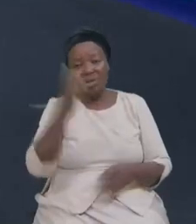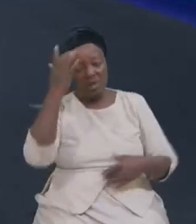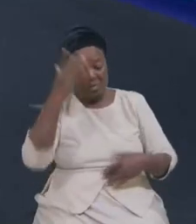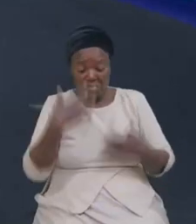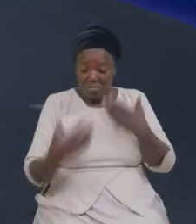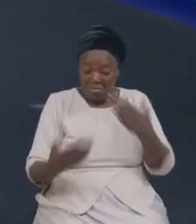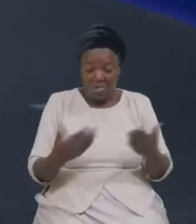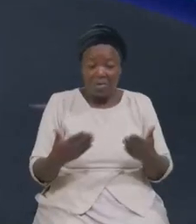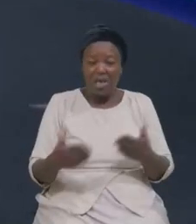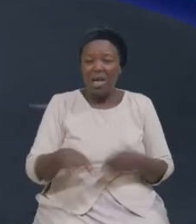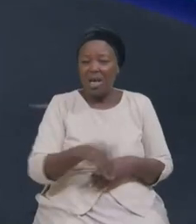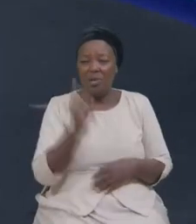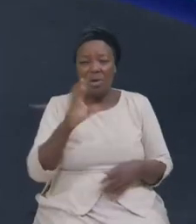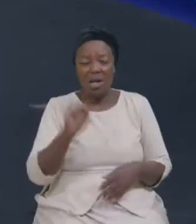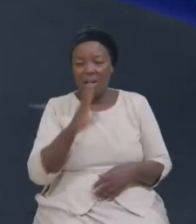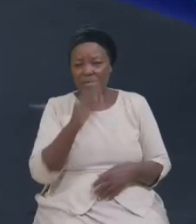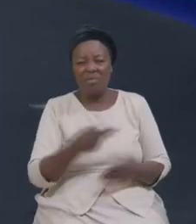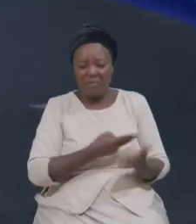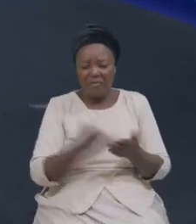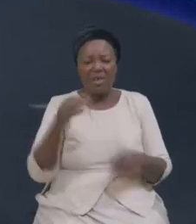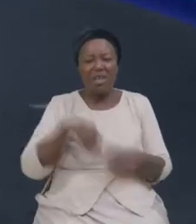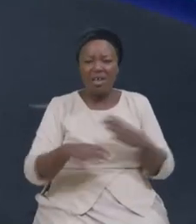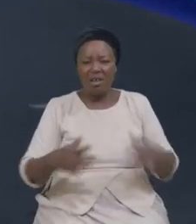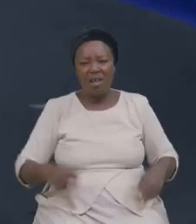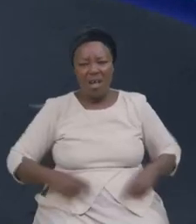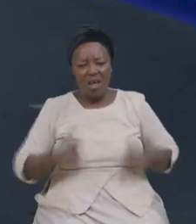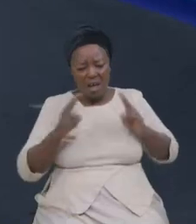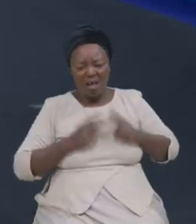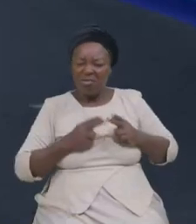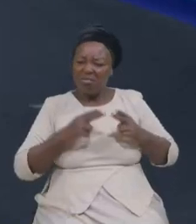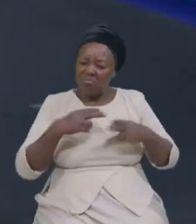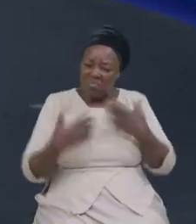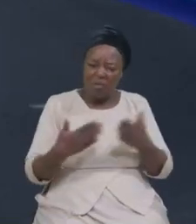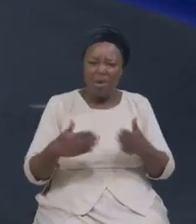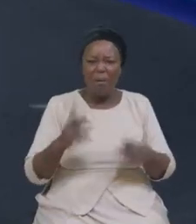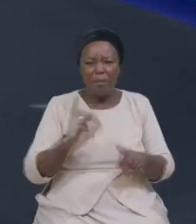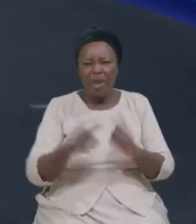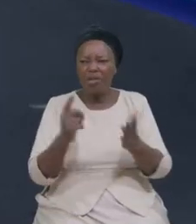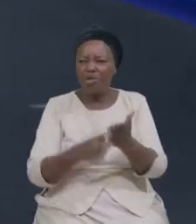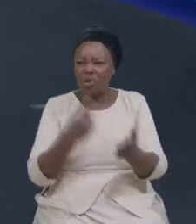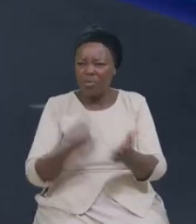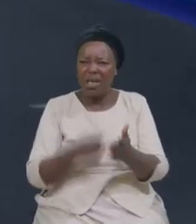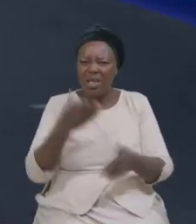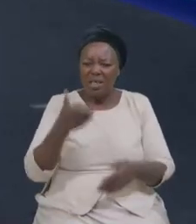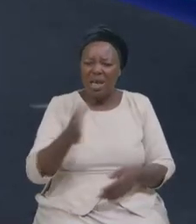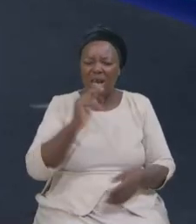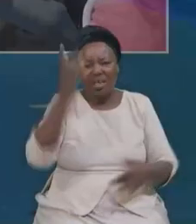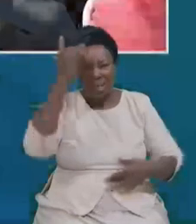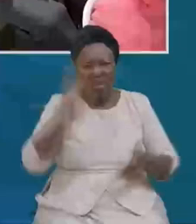peut tomber, avoir un problème de santé, mais il y a des maladies qui sont critiques.